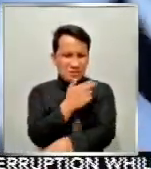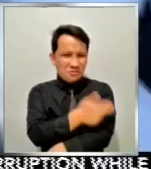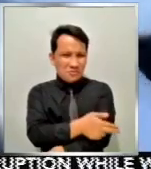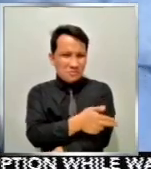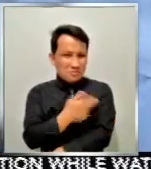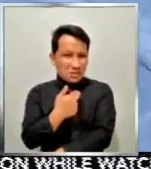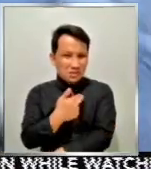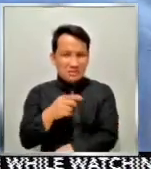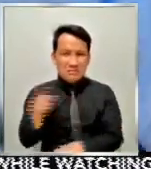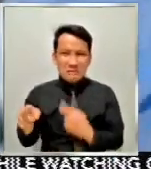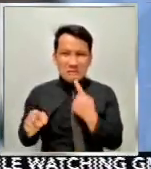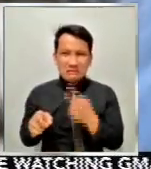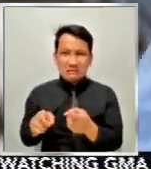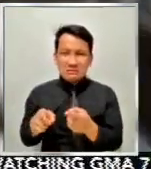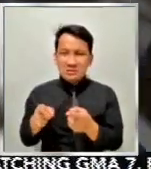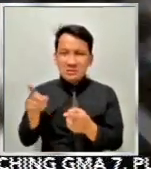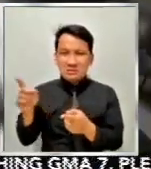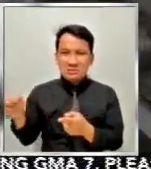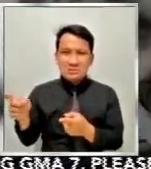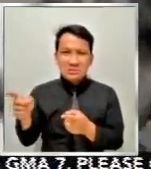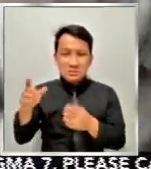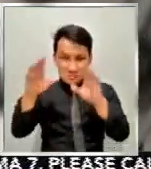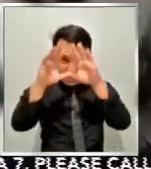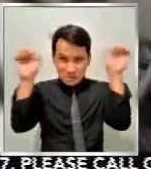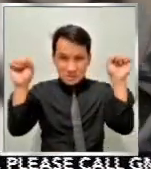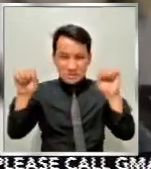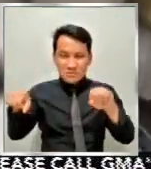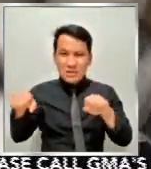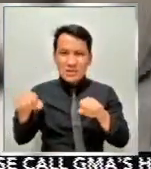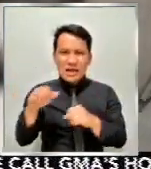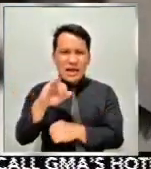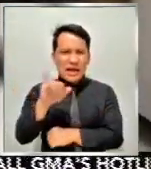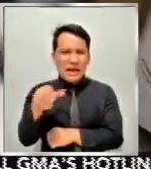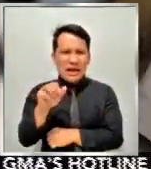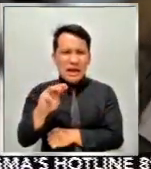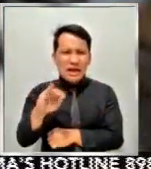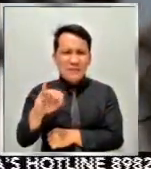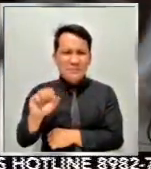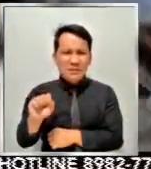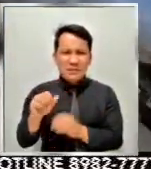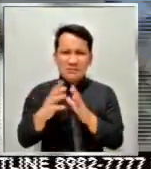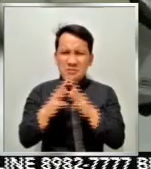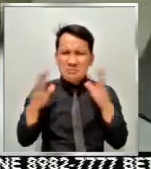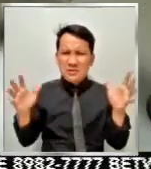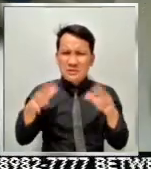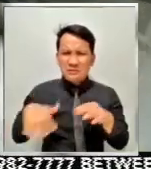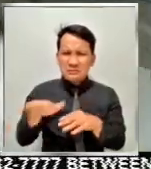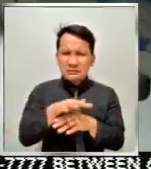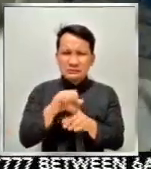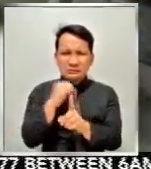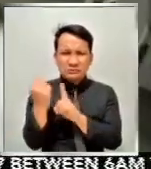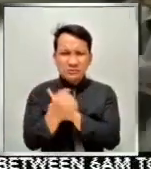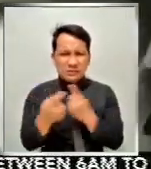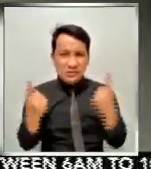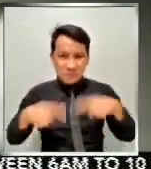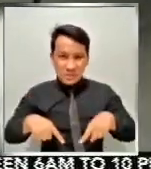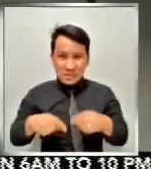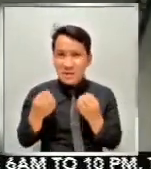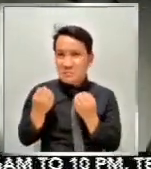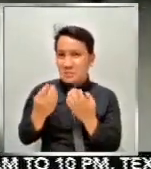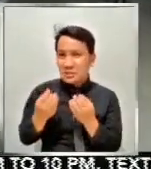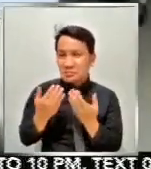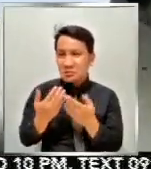Philippine Hospital Association President Dr. Jaime Almora na palala ng palala ang sitwasyon. Marami sa mga pumupunta sa